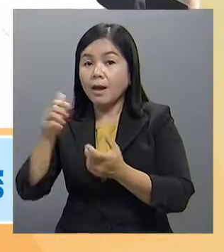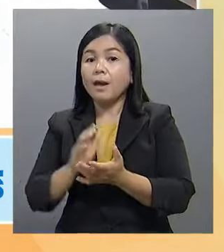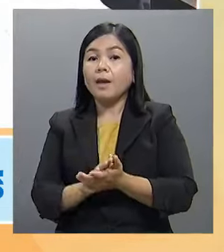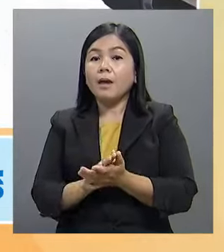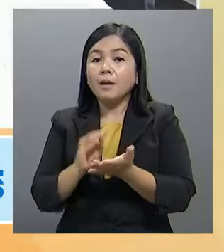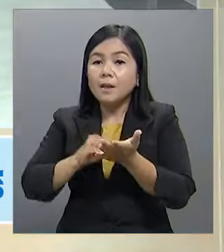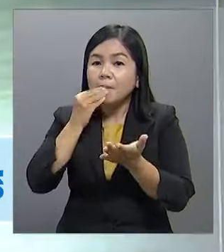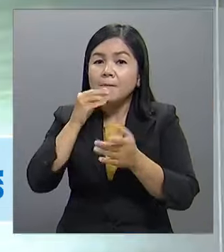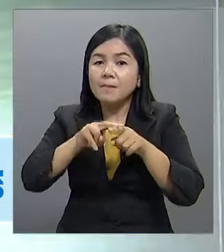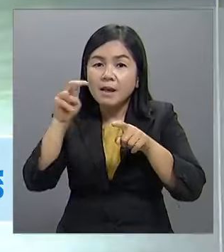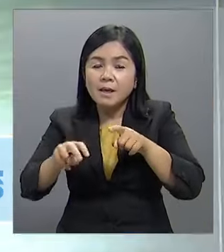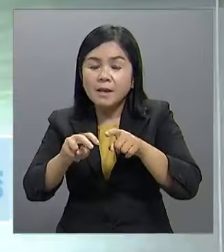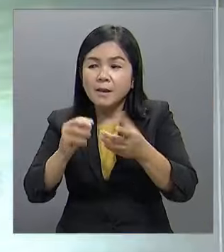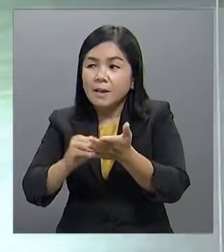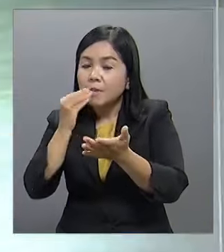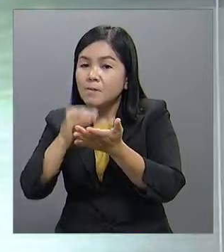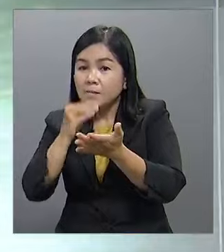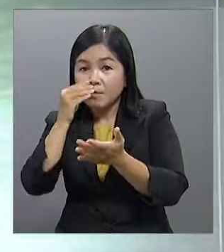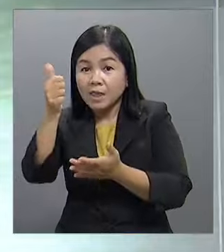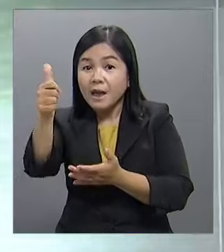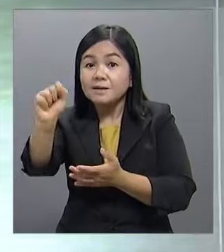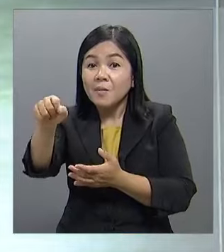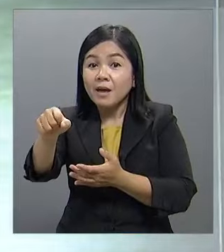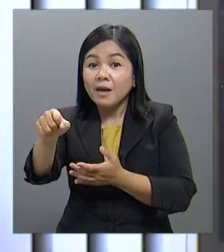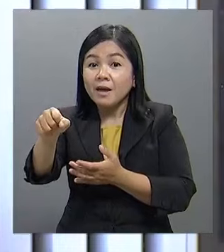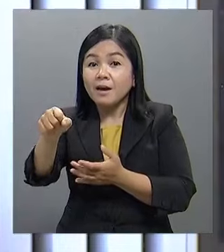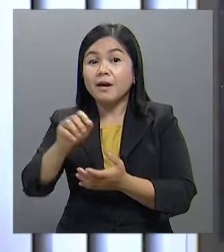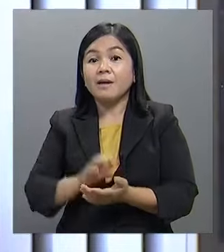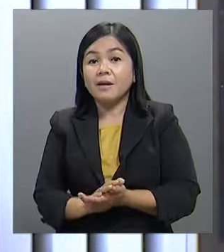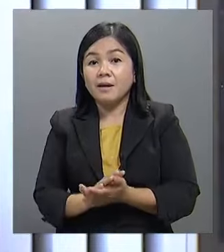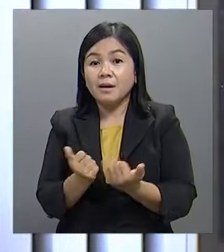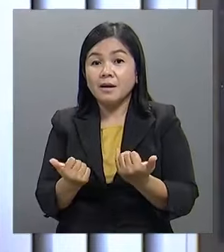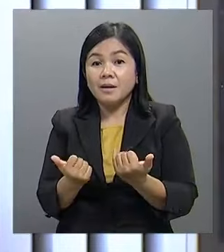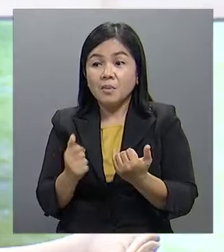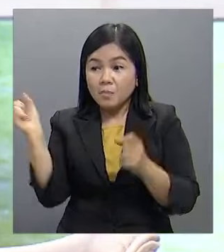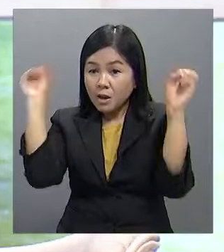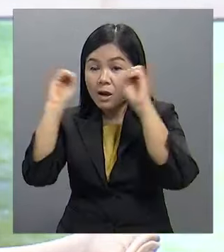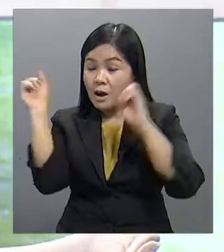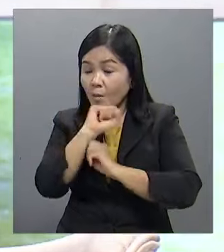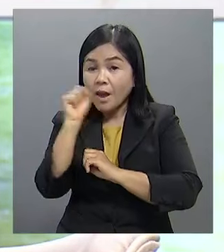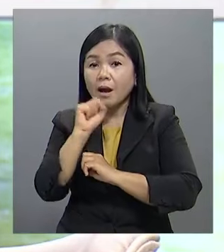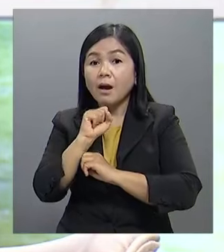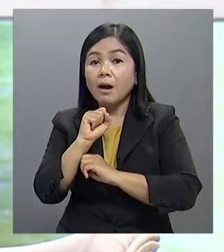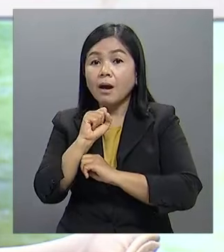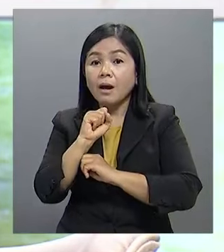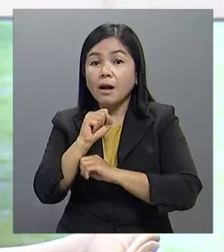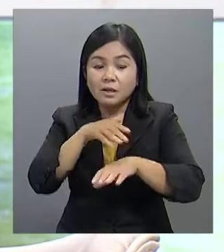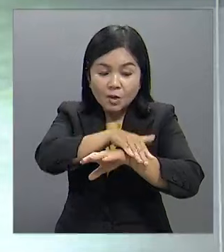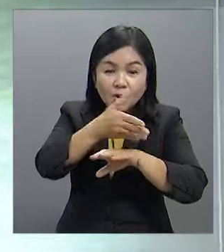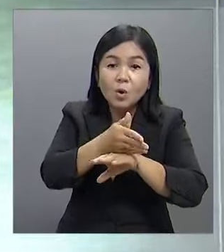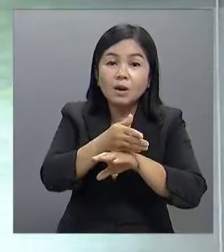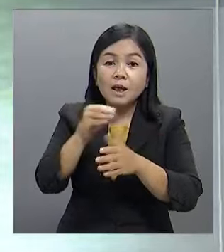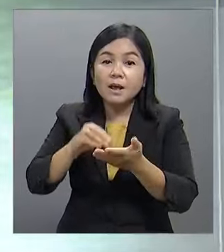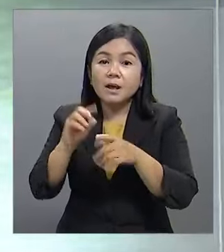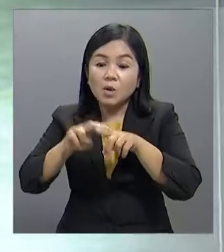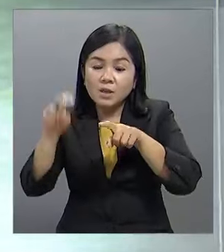จิ้มจัดการเลยจัดการเลยเคยร้องกันเปล่า เพลงเชียร์ดิ ไม่เคยร้องหรอ ไม่เคย เป็นเพลงเชียร์ สับปะรดสับปะรดมีตาล็อกตัวล็อกตัว ใช่ไ